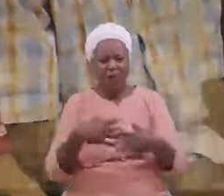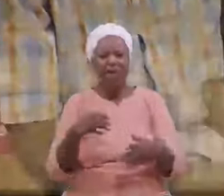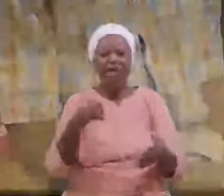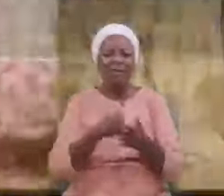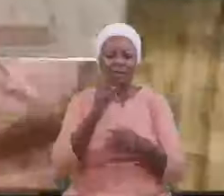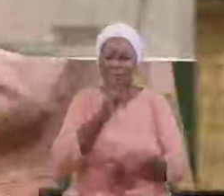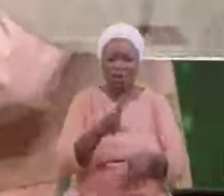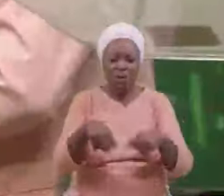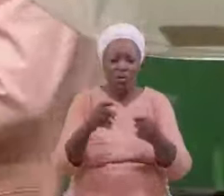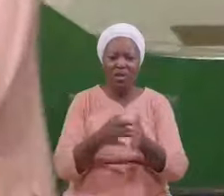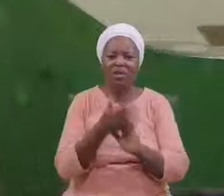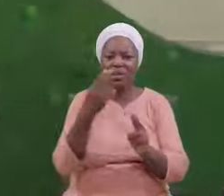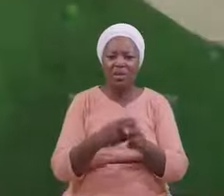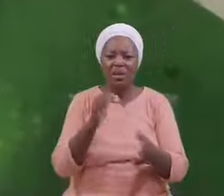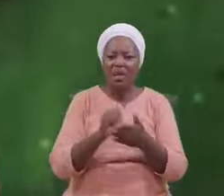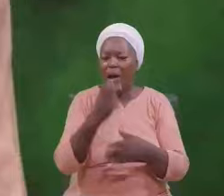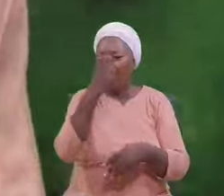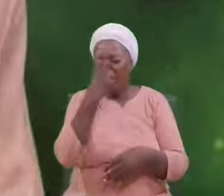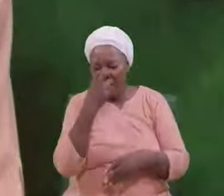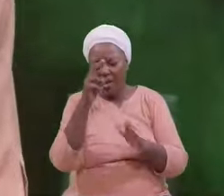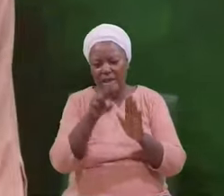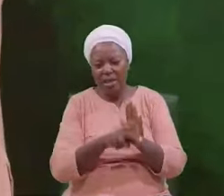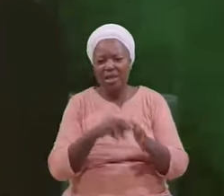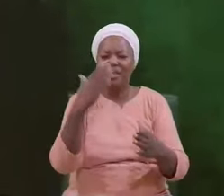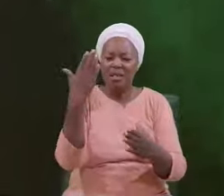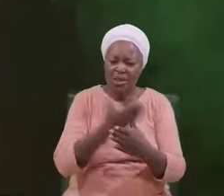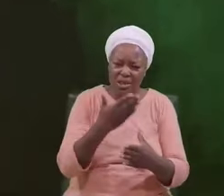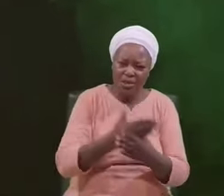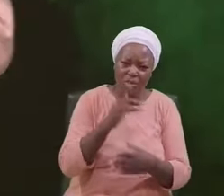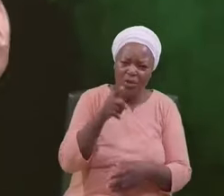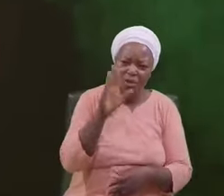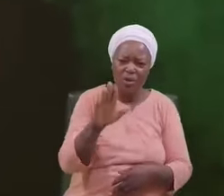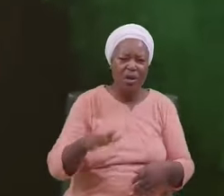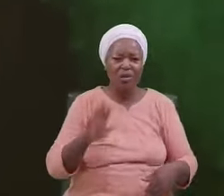La cécité qui dérange ta vie, comment je peux